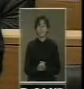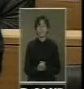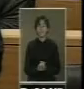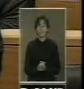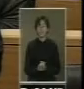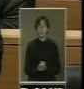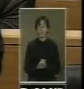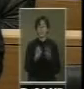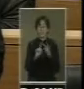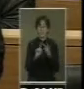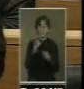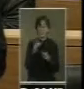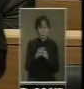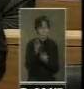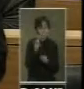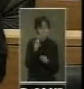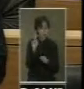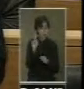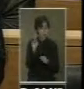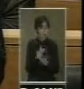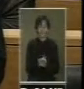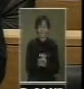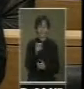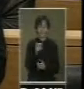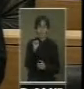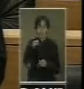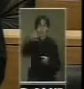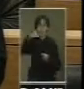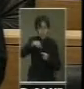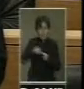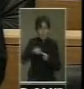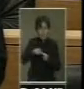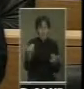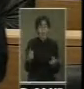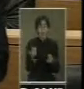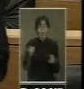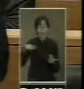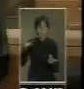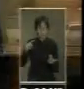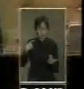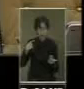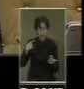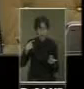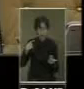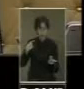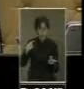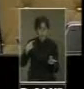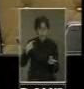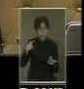คนหนึ่งเนี่ยที่มีนามสกุลเนี่ยครับเป็นส.ส.ที่นี่เป็นลูกสาวของ